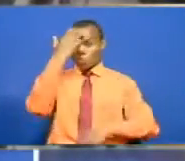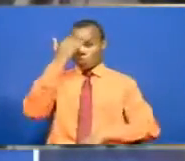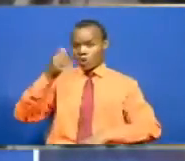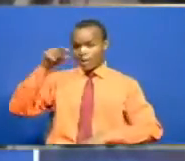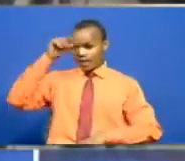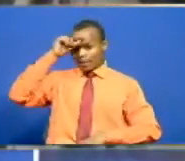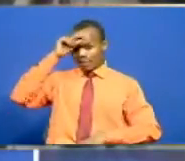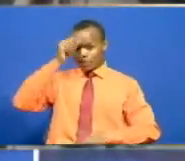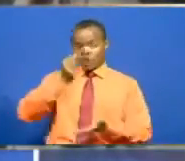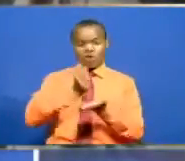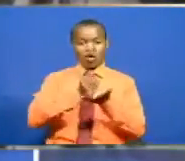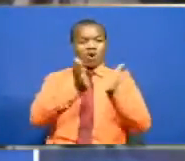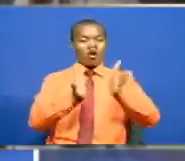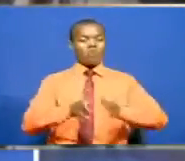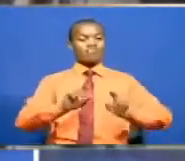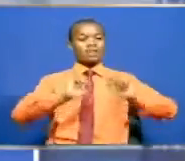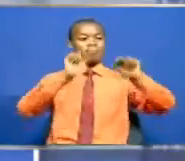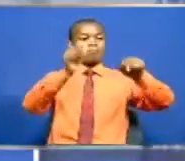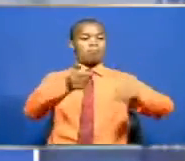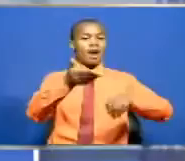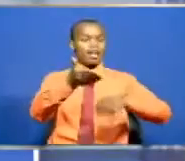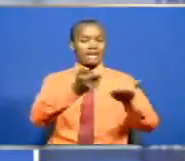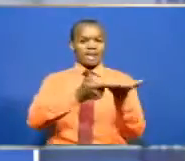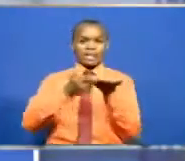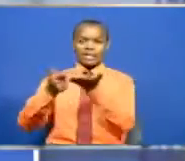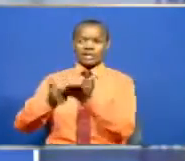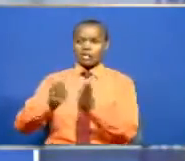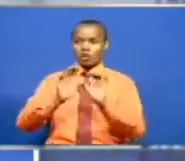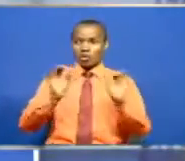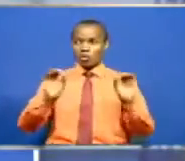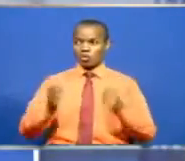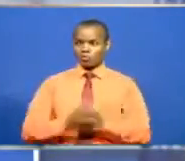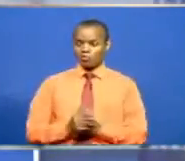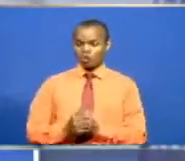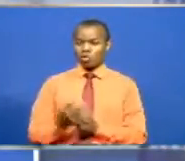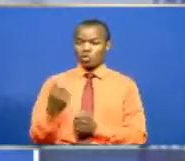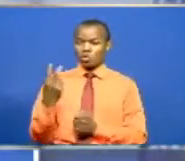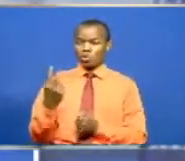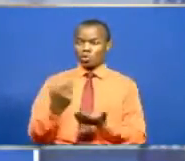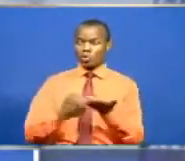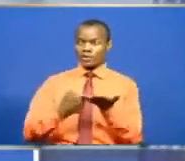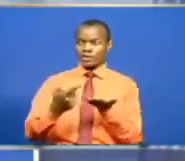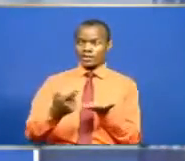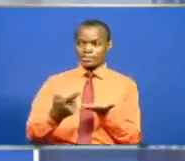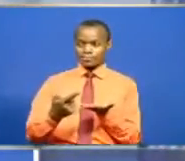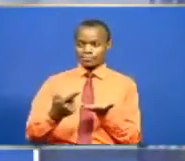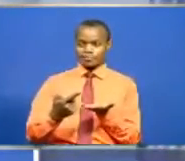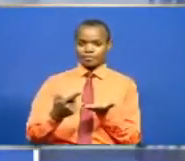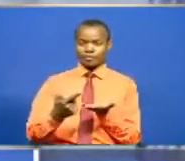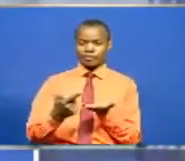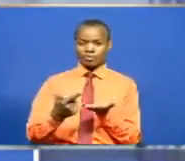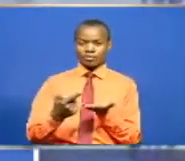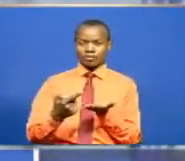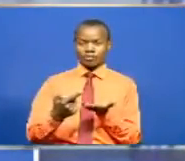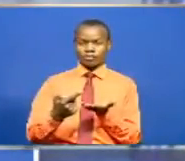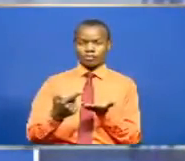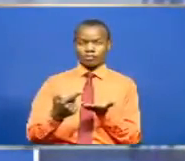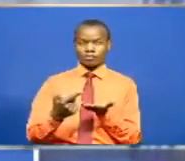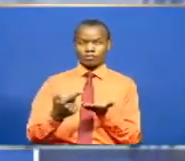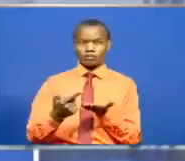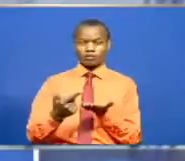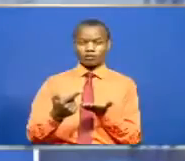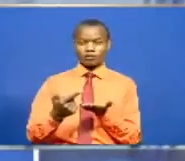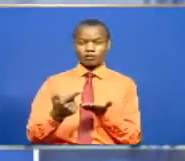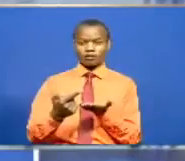kukosa kufika kwenye mashauriano hayo. In the 2 weeks that has been, we have not had